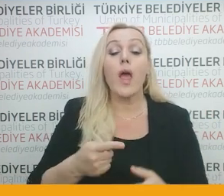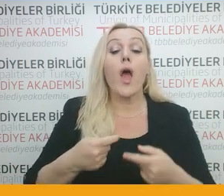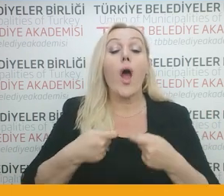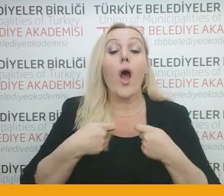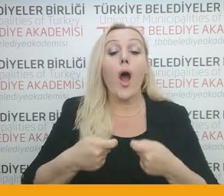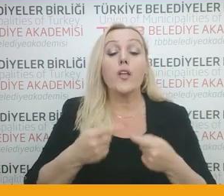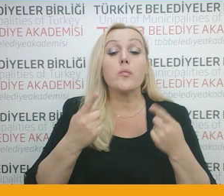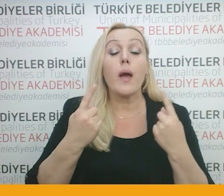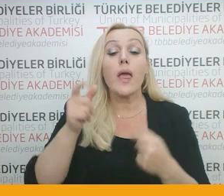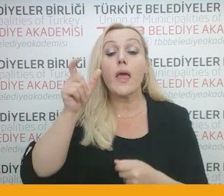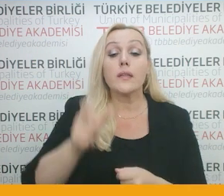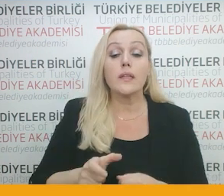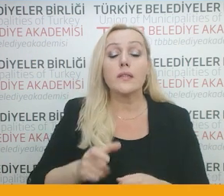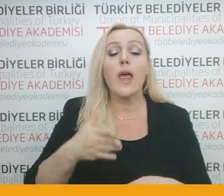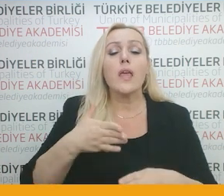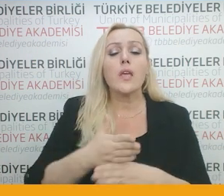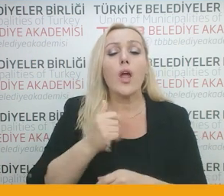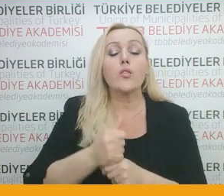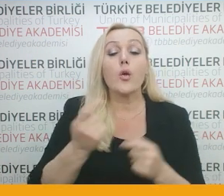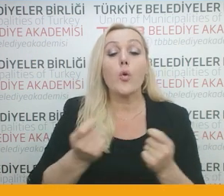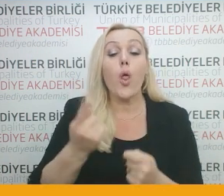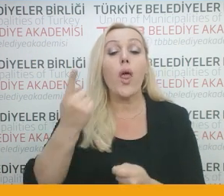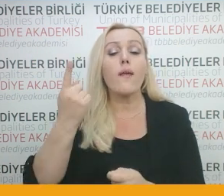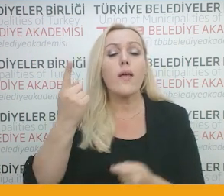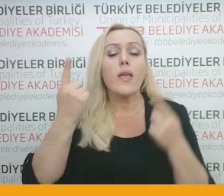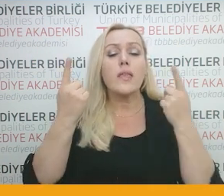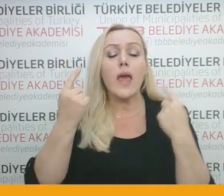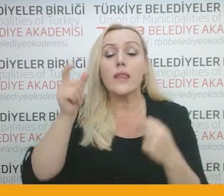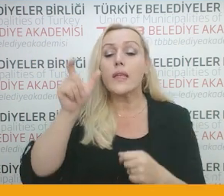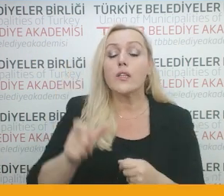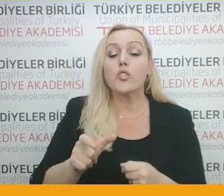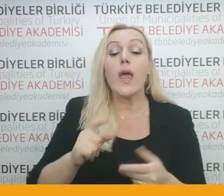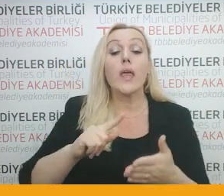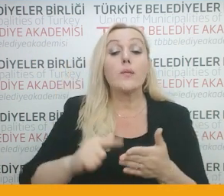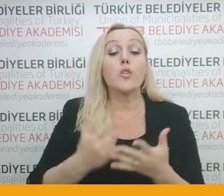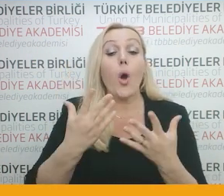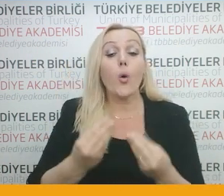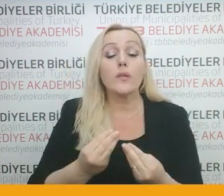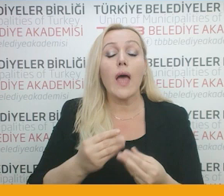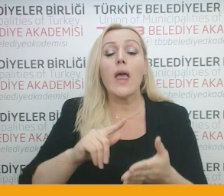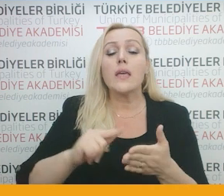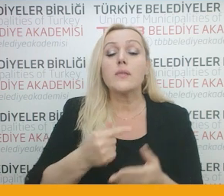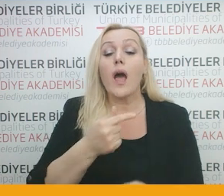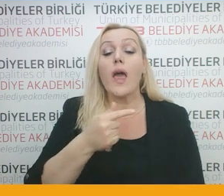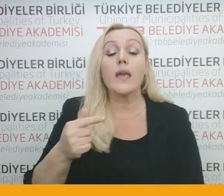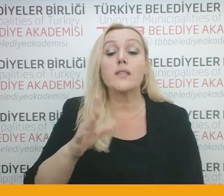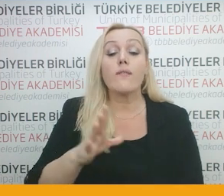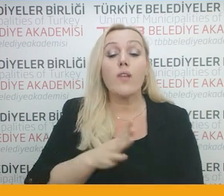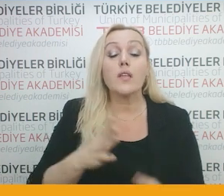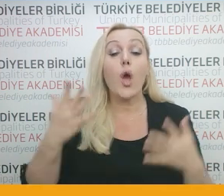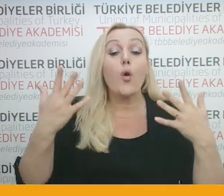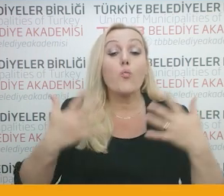ve gerçekleştirme görevlisinin imzaları olmakla birlikte ödeme emri belgesi eki belgeler üzerine herhangi bir imza eksiği varsa